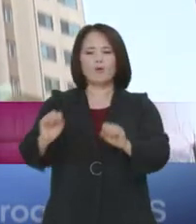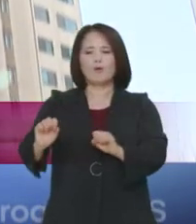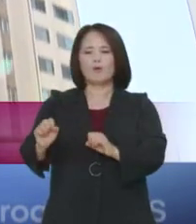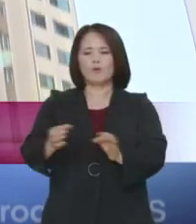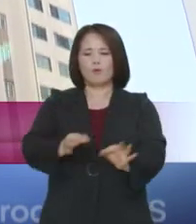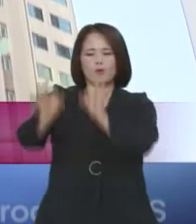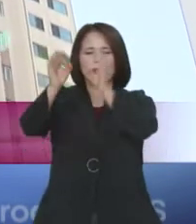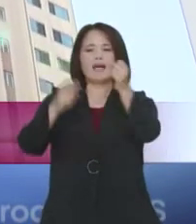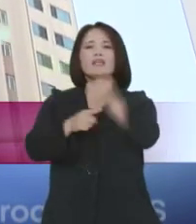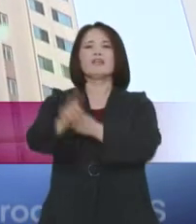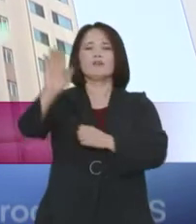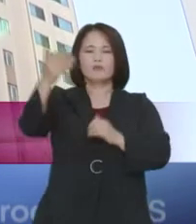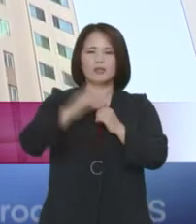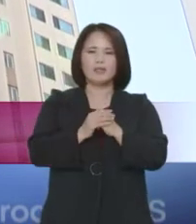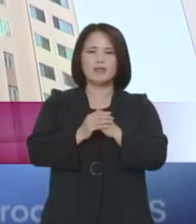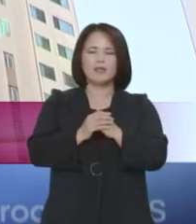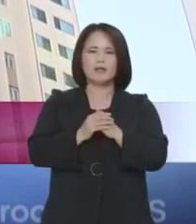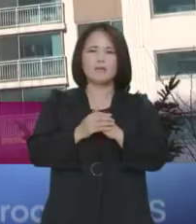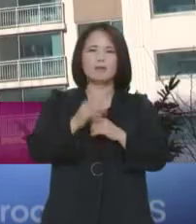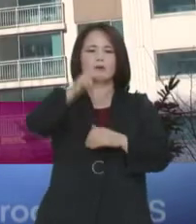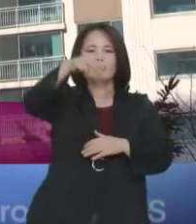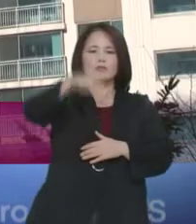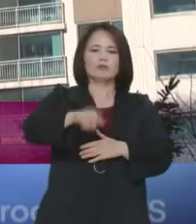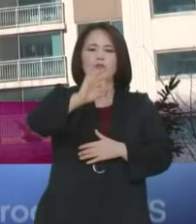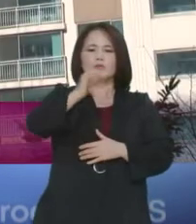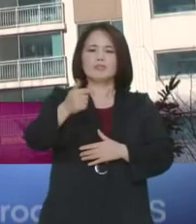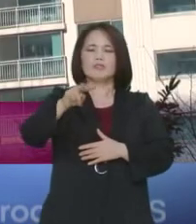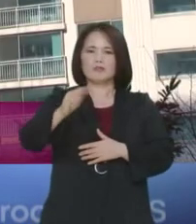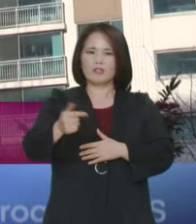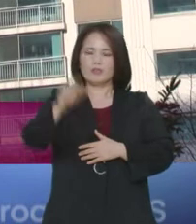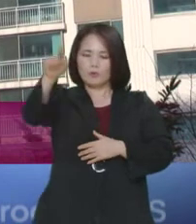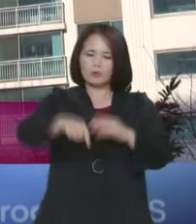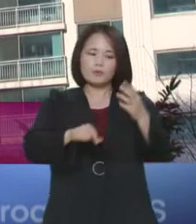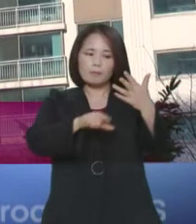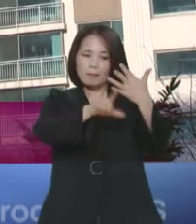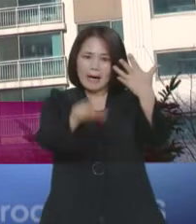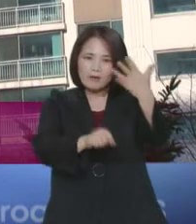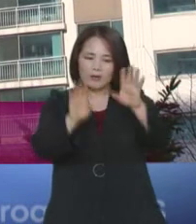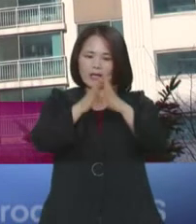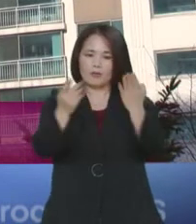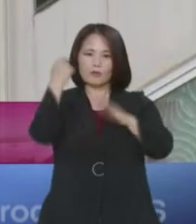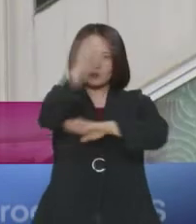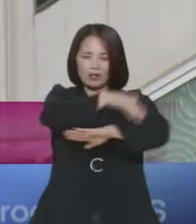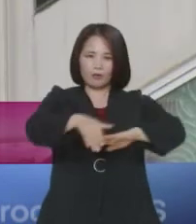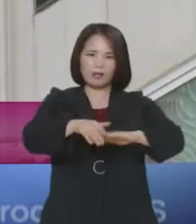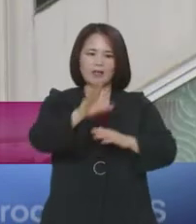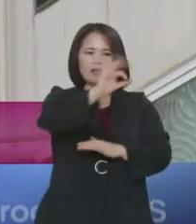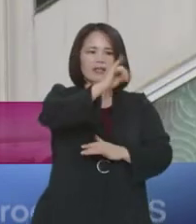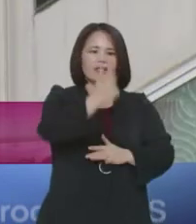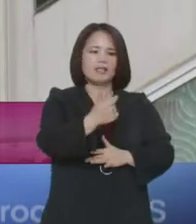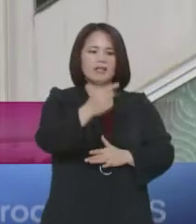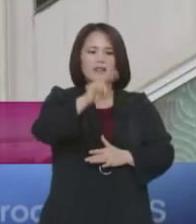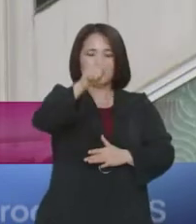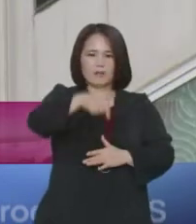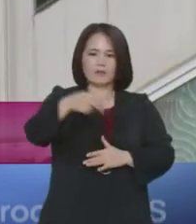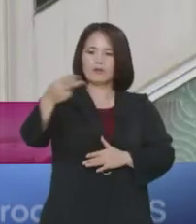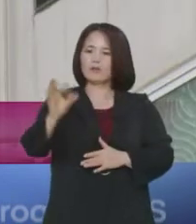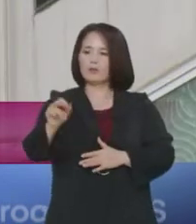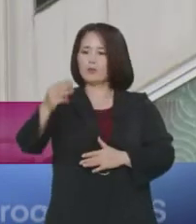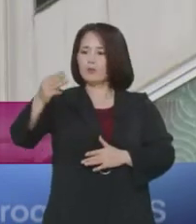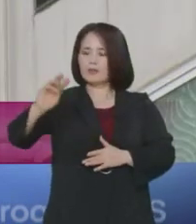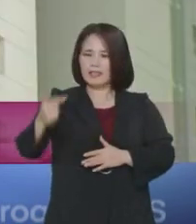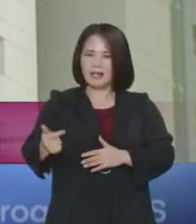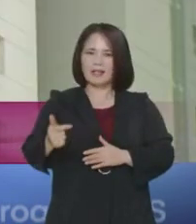막바지 공사에 는 수일 선이 오는 8월 그 후 개통 예정이고요 인덕원 에서 동탄 간 그리고 얼 곳에서